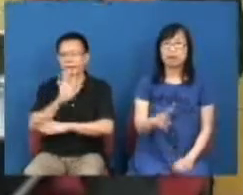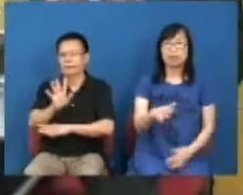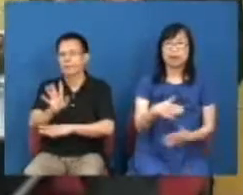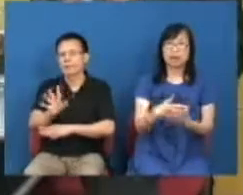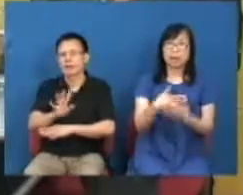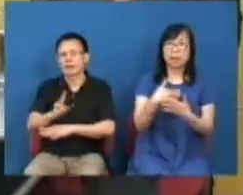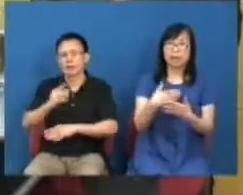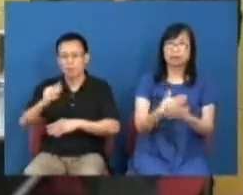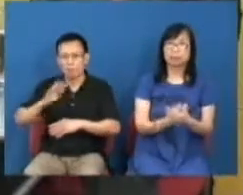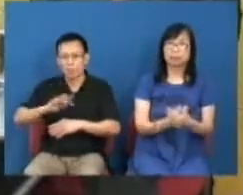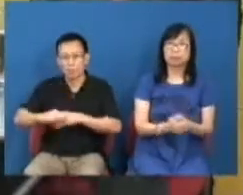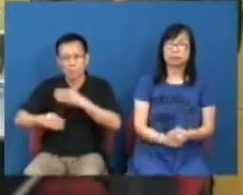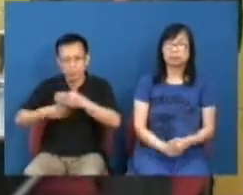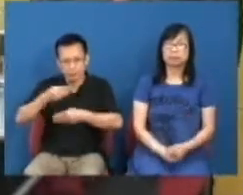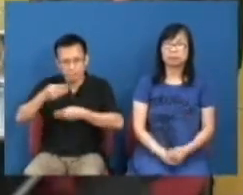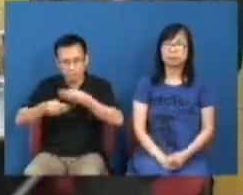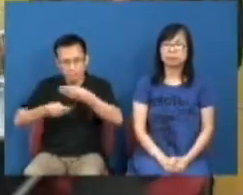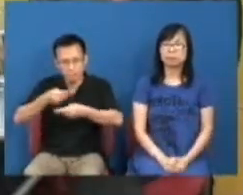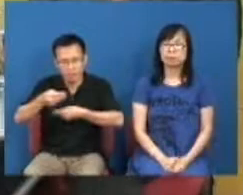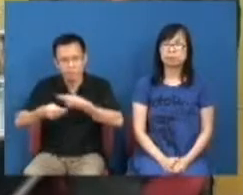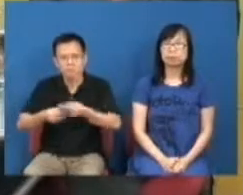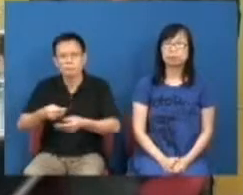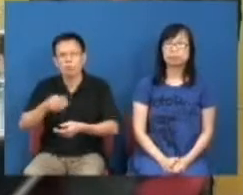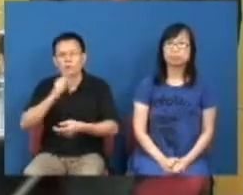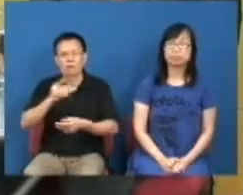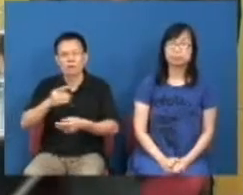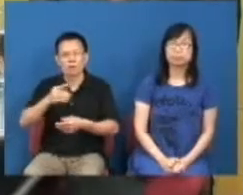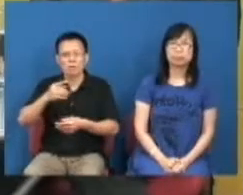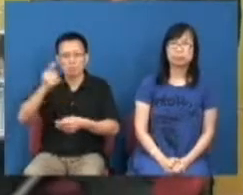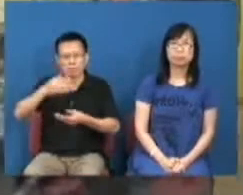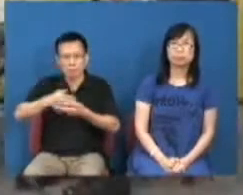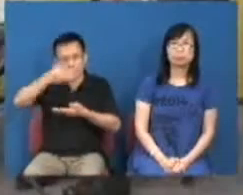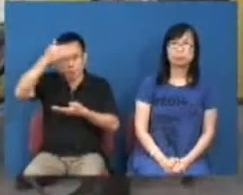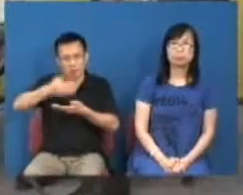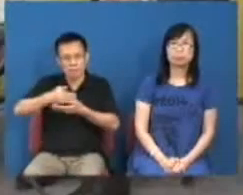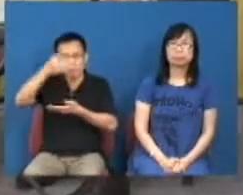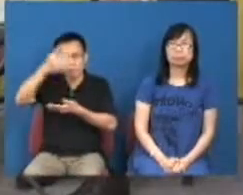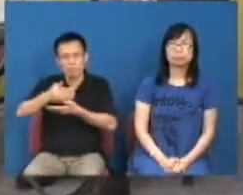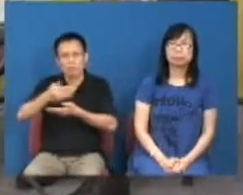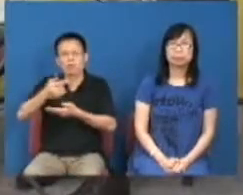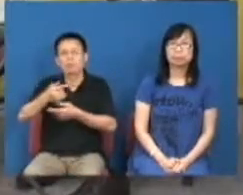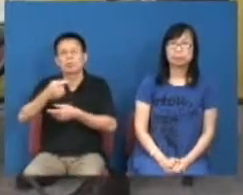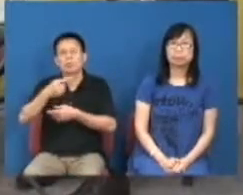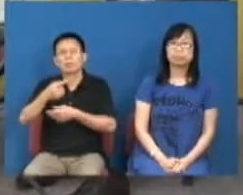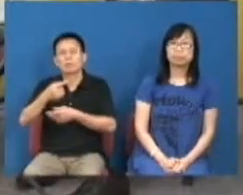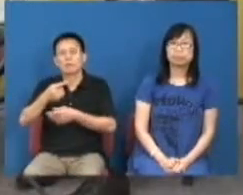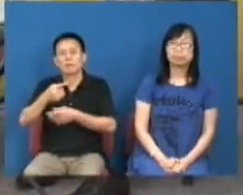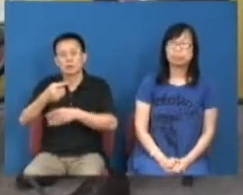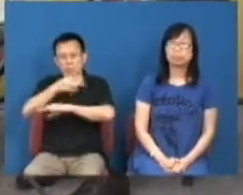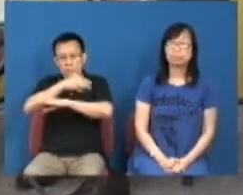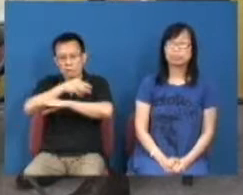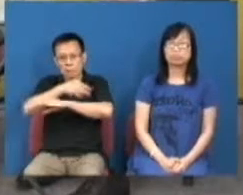到佢哋。 潛移默化嚇，譬如喺某某大廈嚇設置一啲呢啲咁